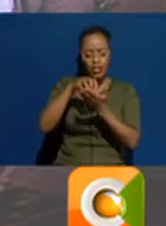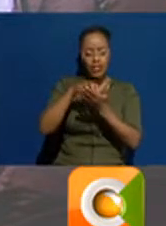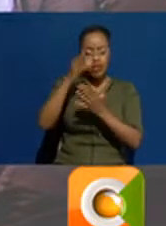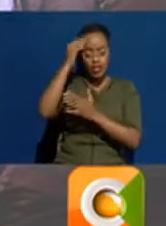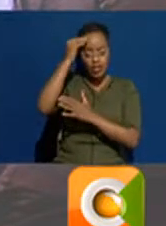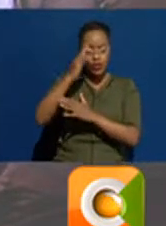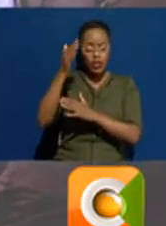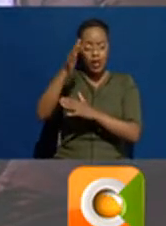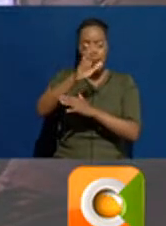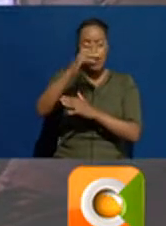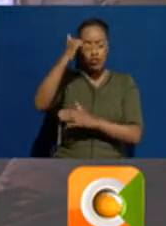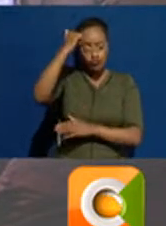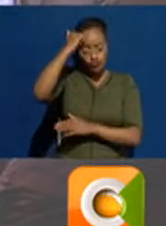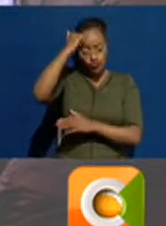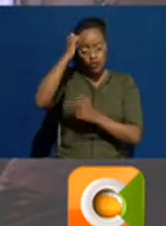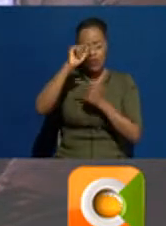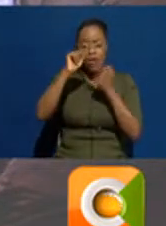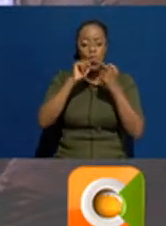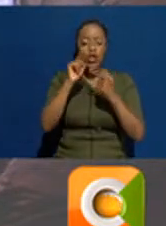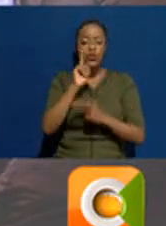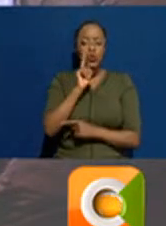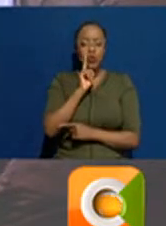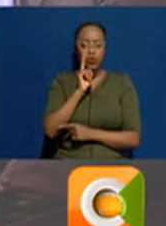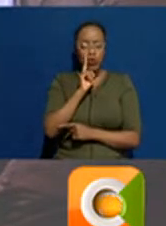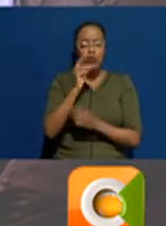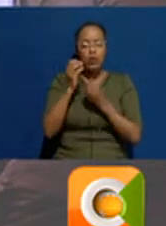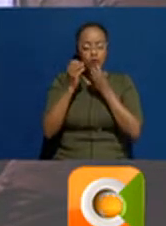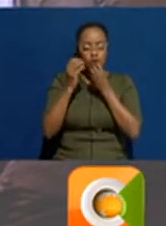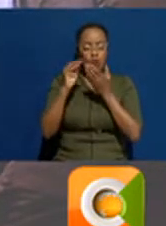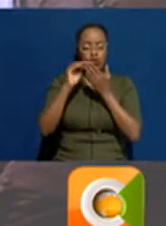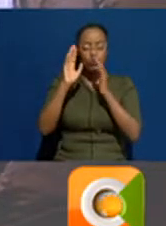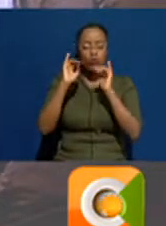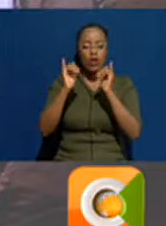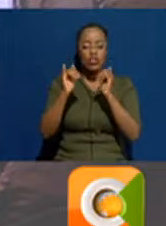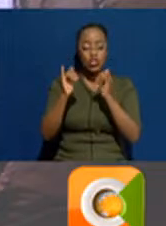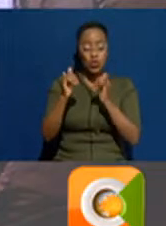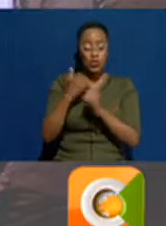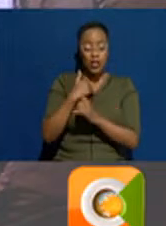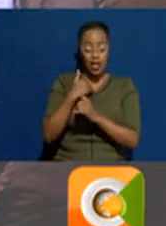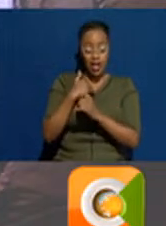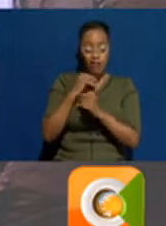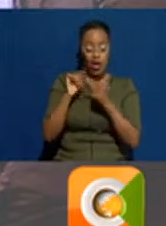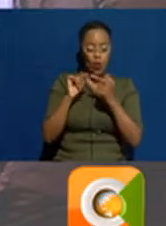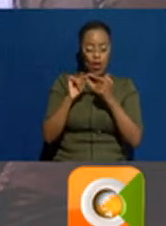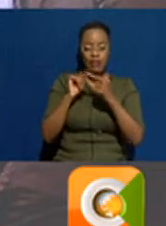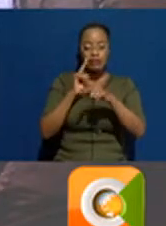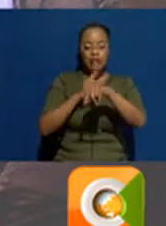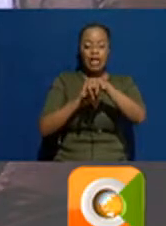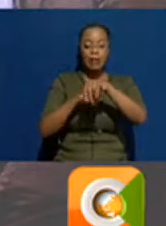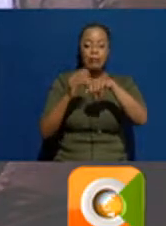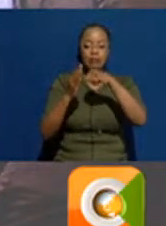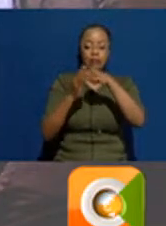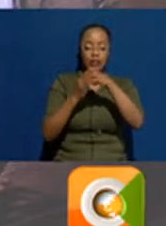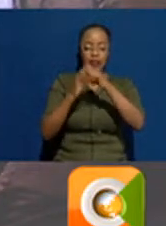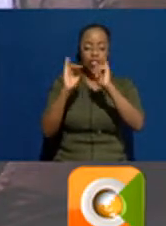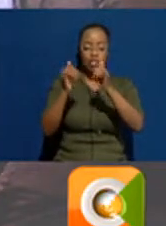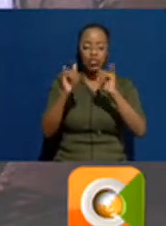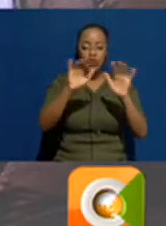wanafunzi watarejelea masomo hapo kesho. Tutakuwa na mengi kuhusu hayo katika taarifa zetu za mwendo wa saa